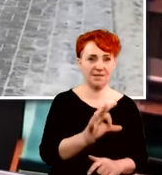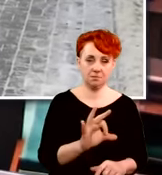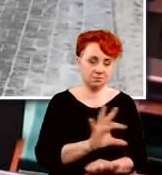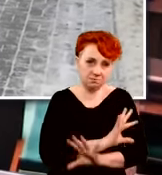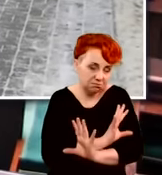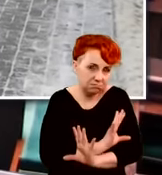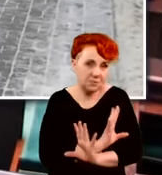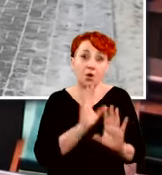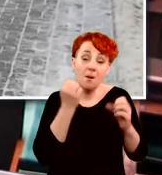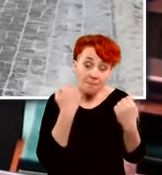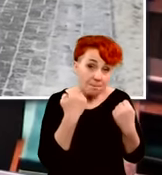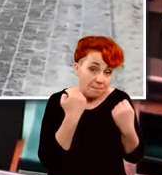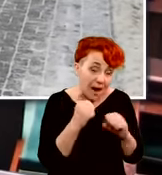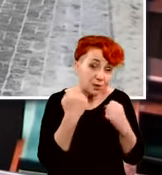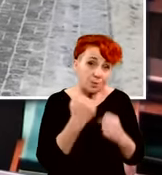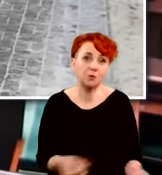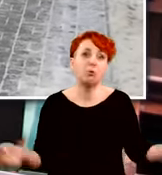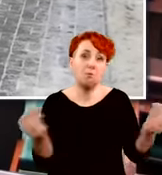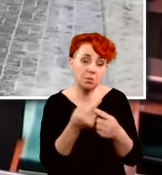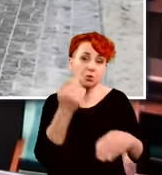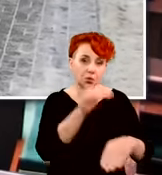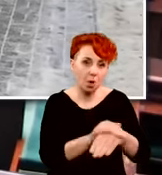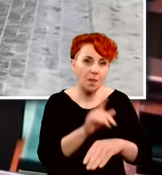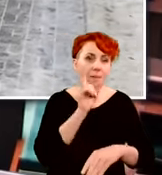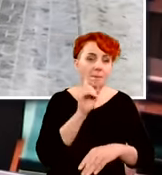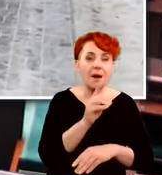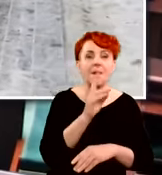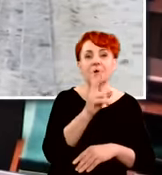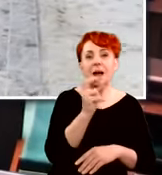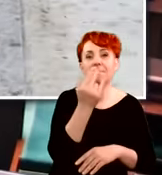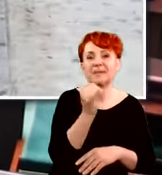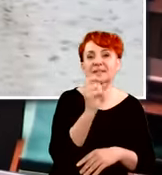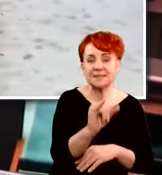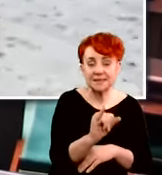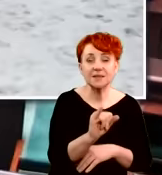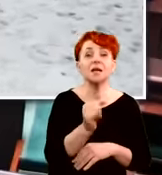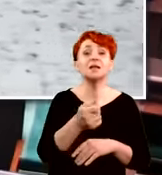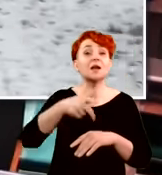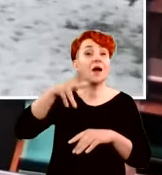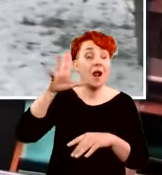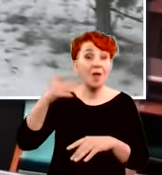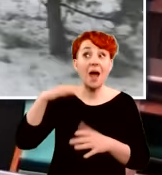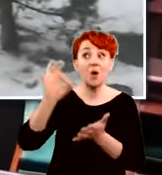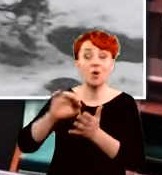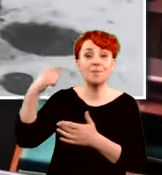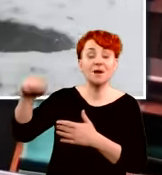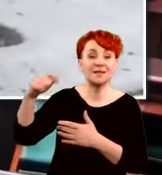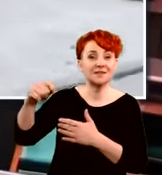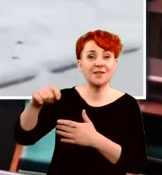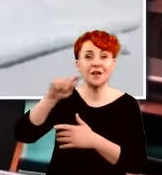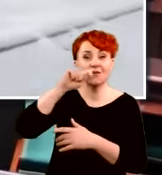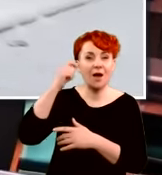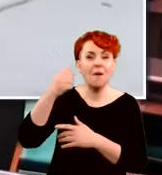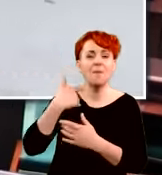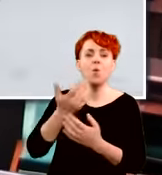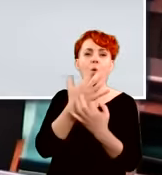na przykład bardzo zgadzam się ze stanowiskiem pana Mariusza Kamińskiego, który kilka lat temu, kiedy prezydent Kwaśniewski ułaskawiał pana